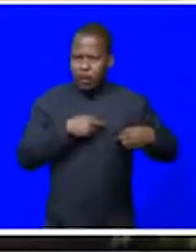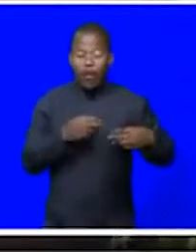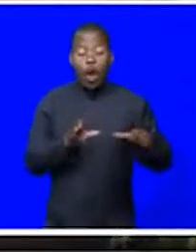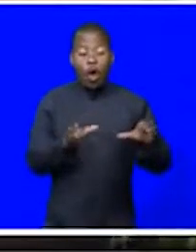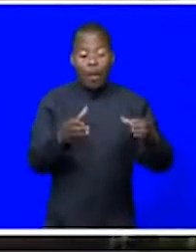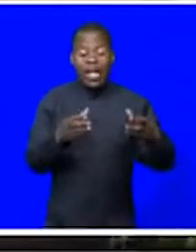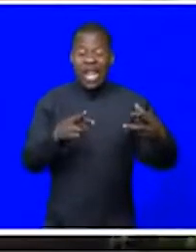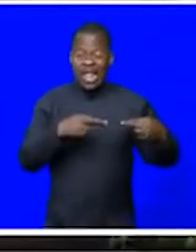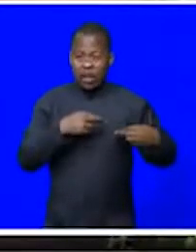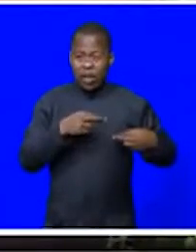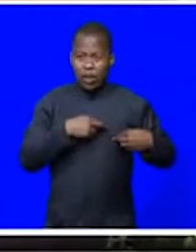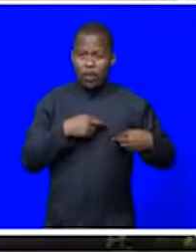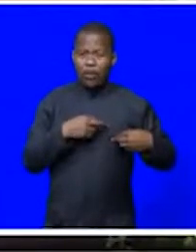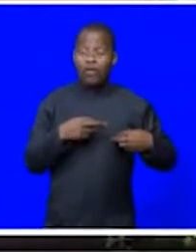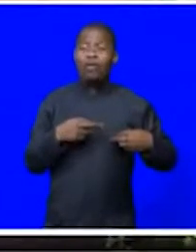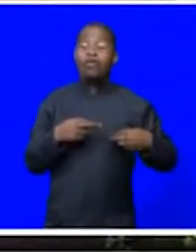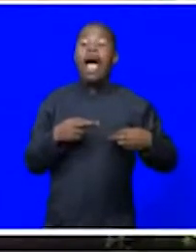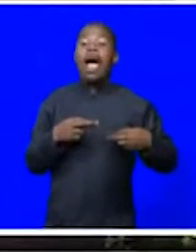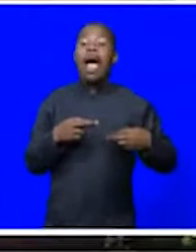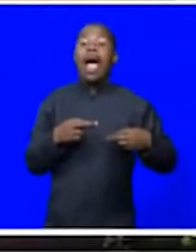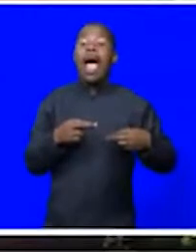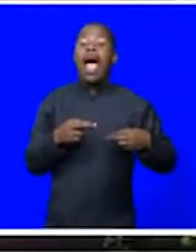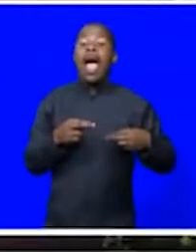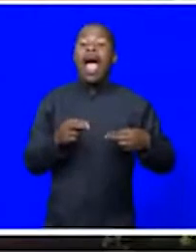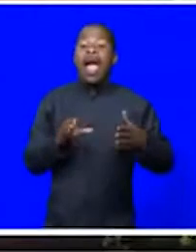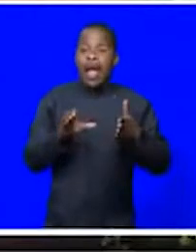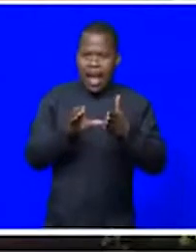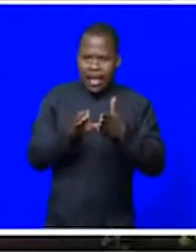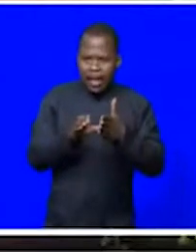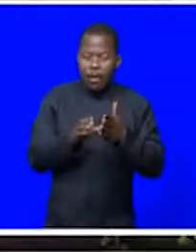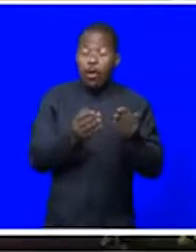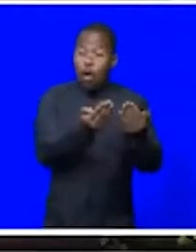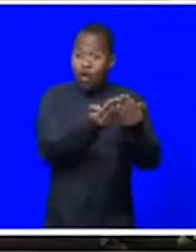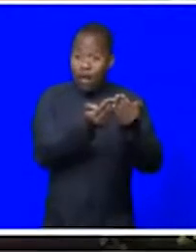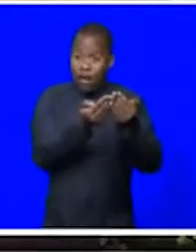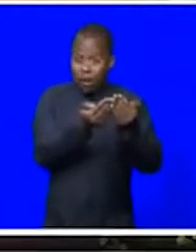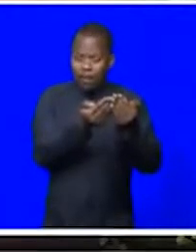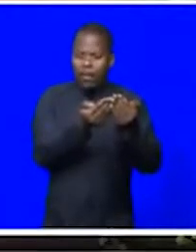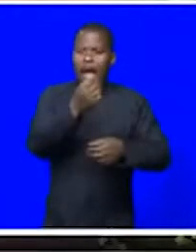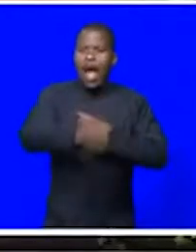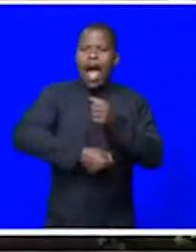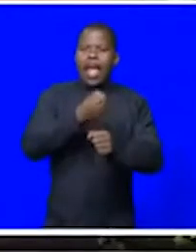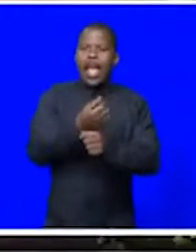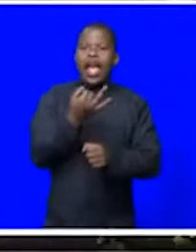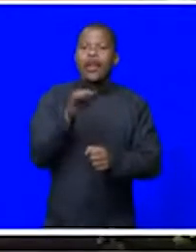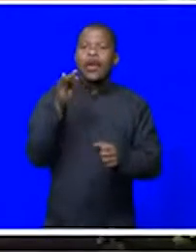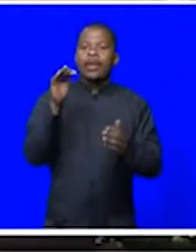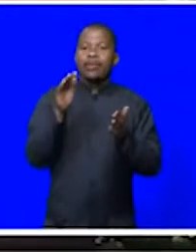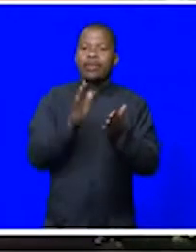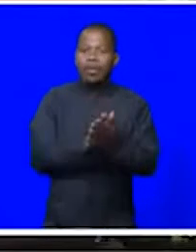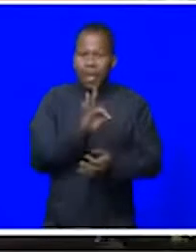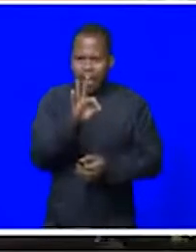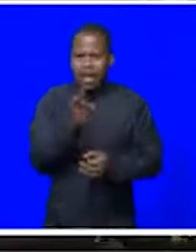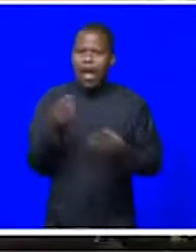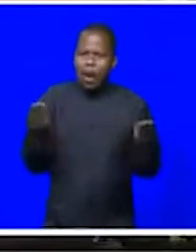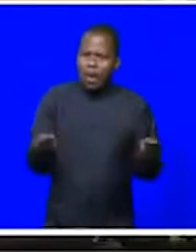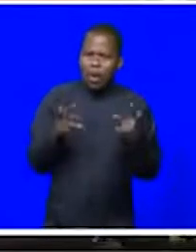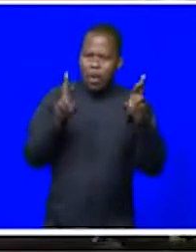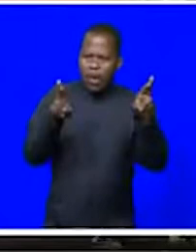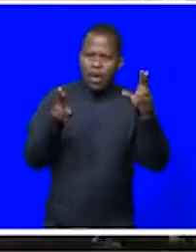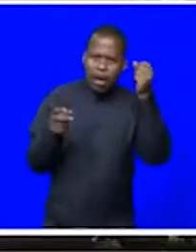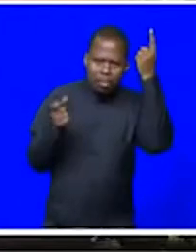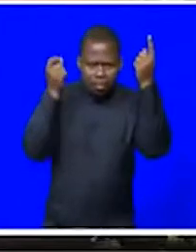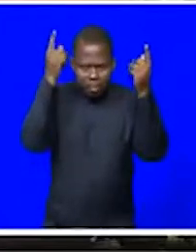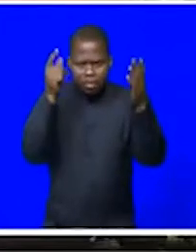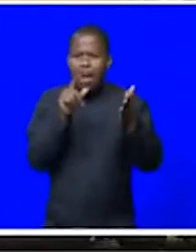kusebenza kwabothishela iCouncil of Educators Bill number 3 of 2013. Labafuna kufaka imivo nembono